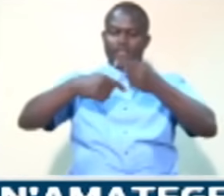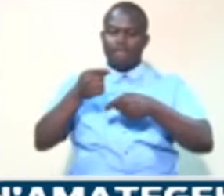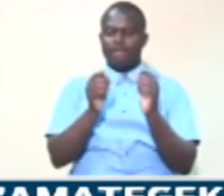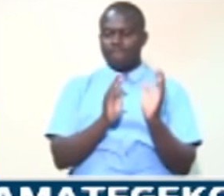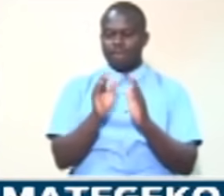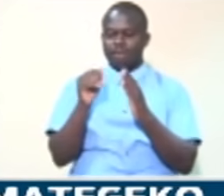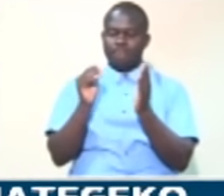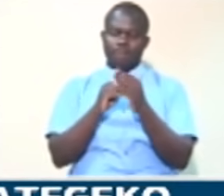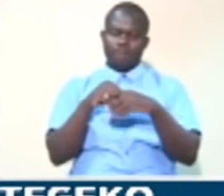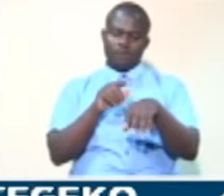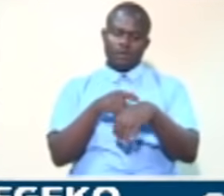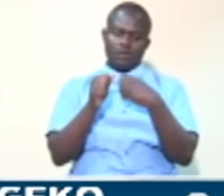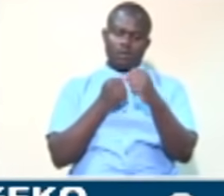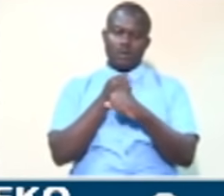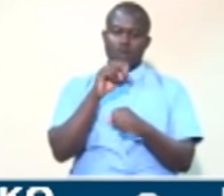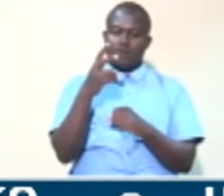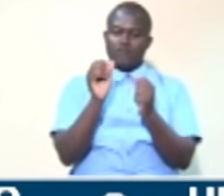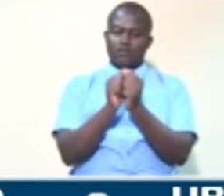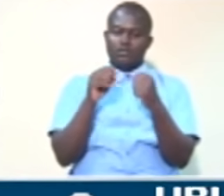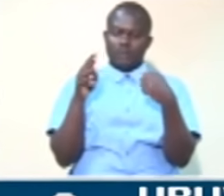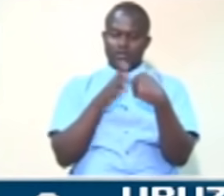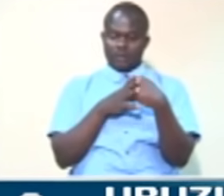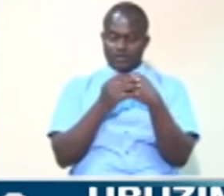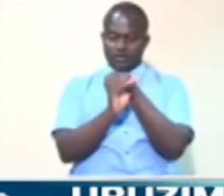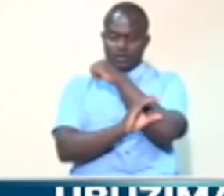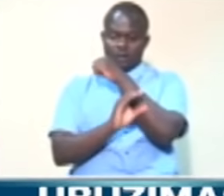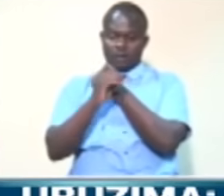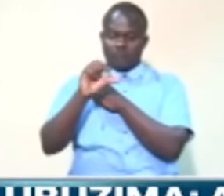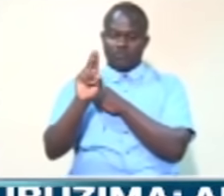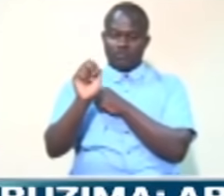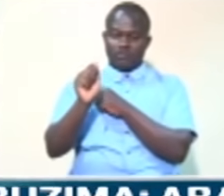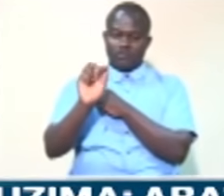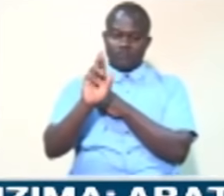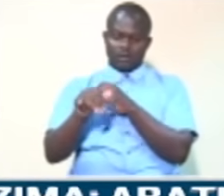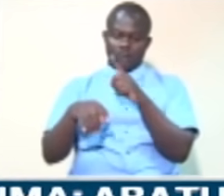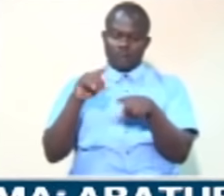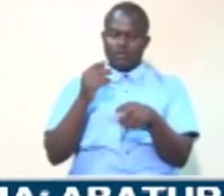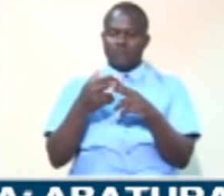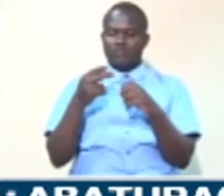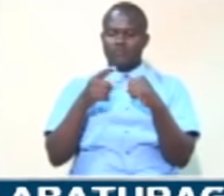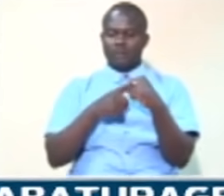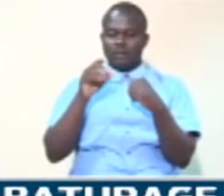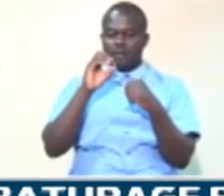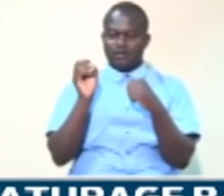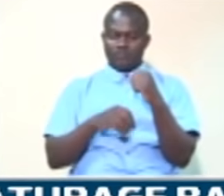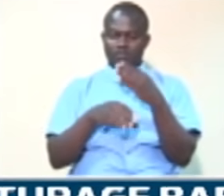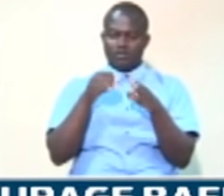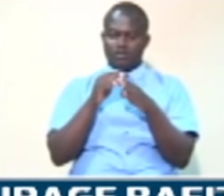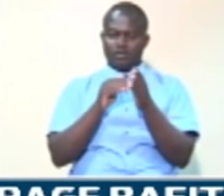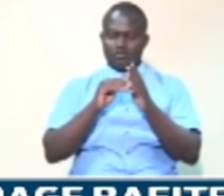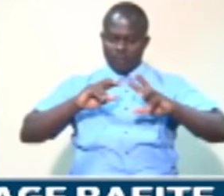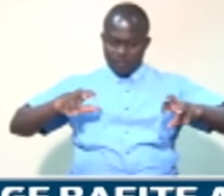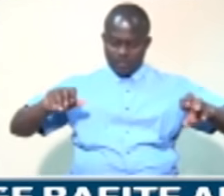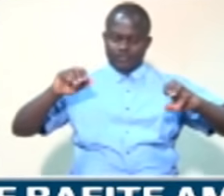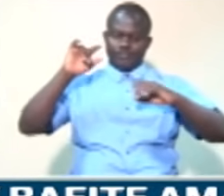ni mu gihe kandi muri 2019 igihugu cya Qatar cyanegukanye imigabane ingana na 60% yo kubaka no kugenzura